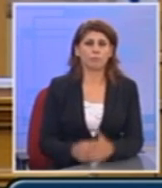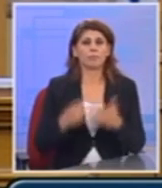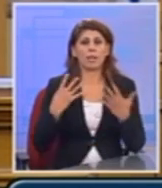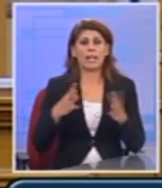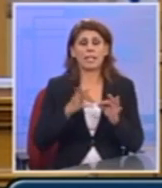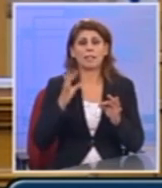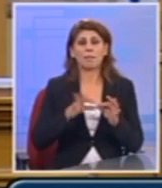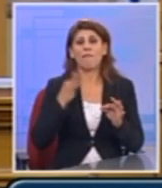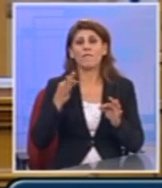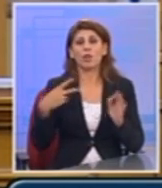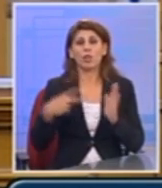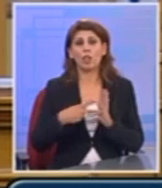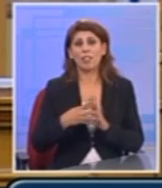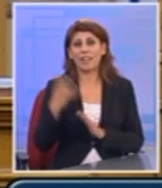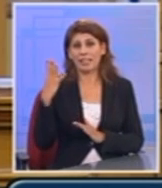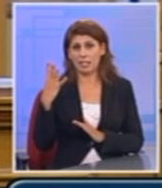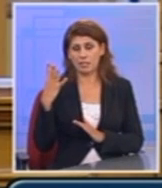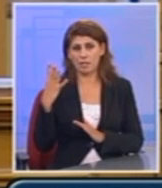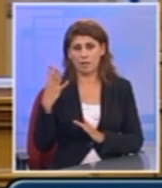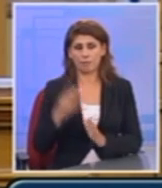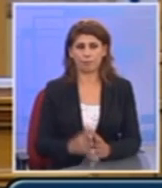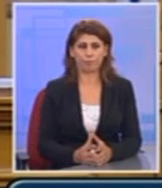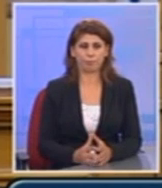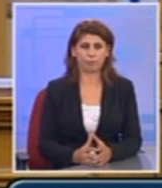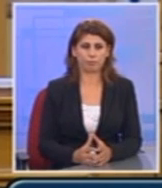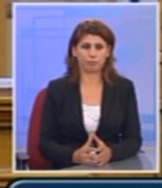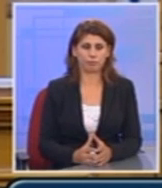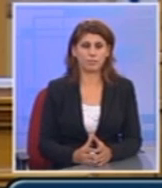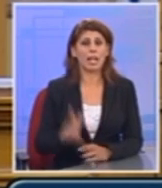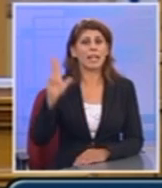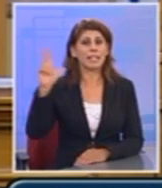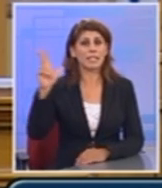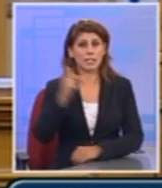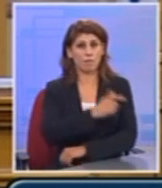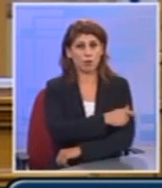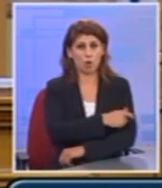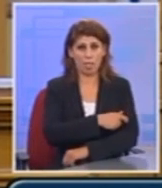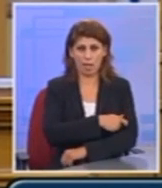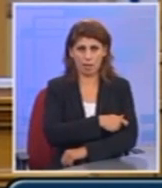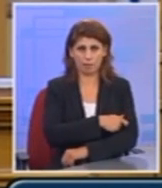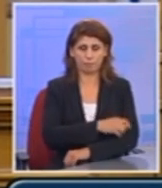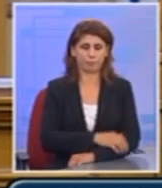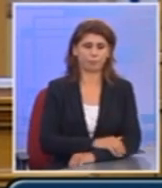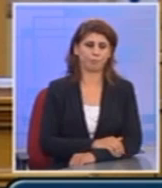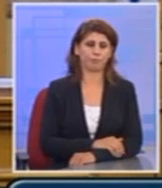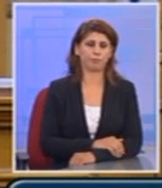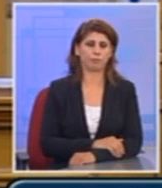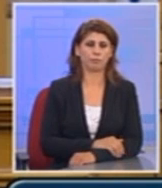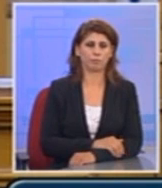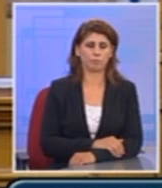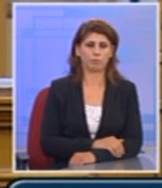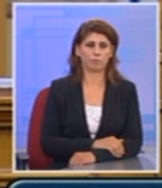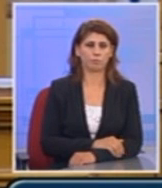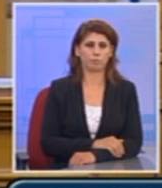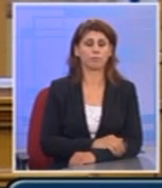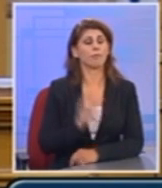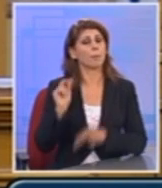του 2014 η γενική συνέλευση του οηε υπέγραψε